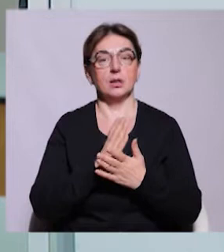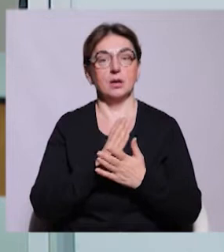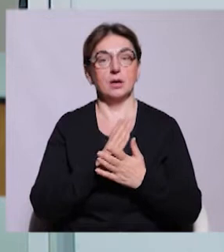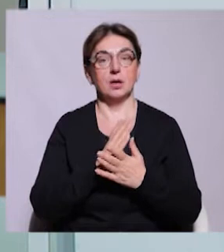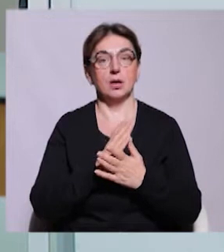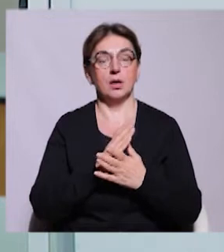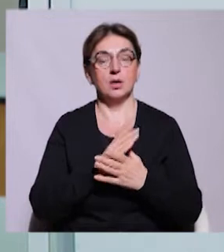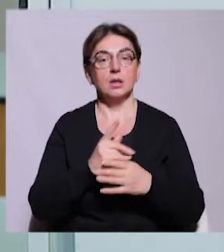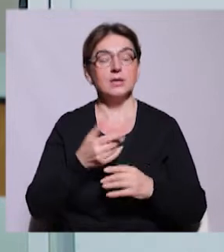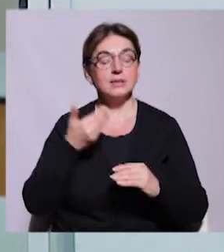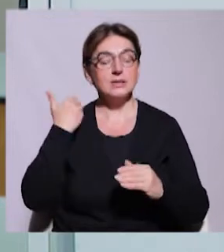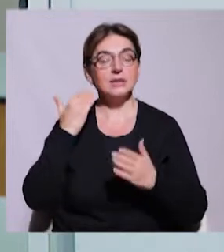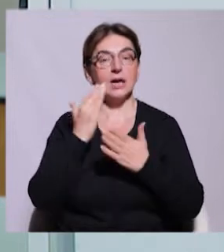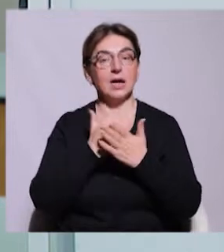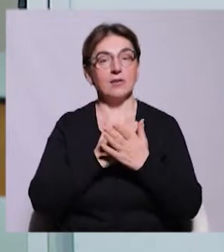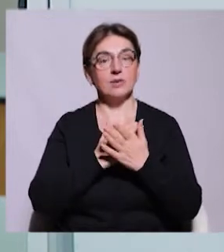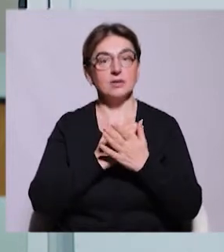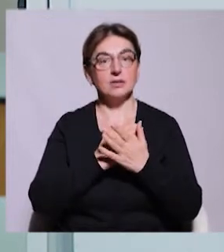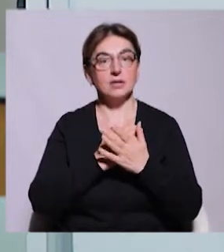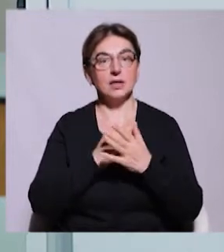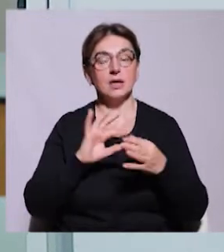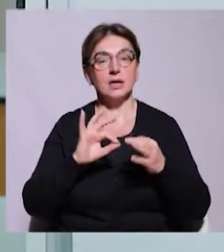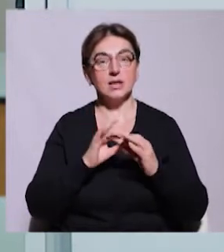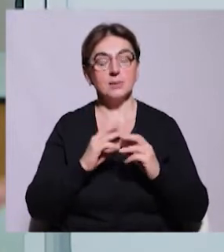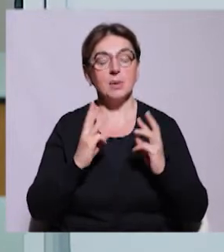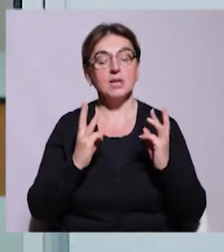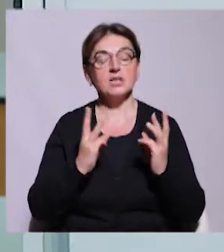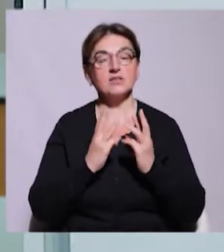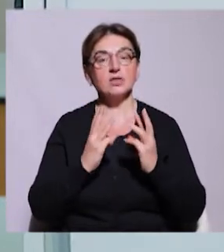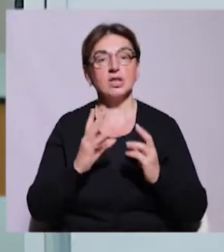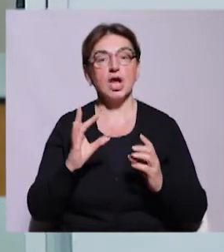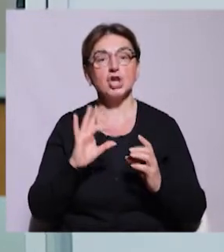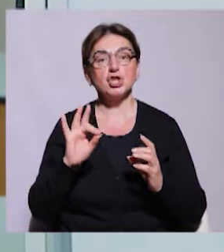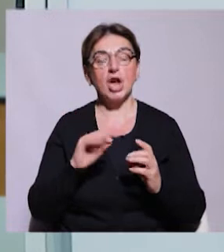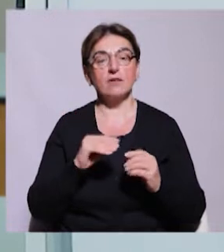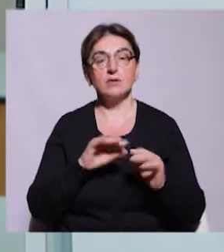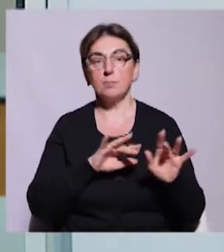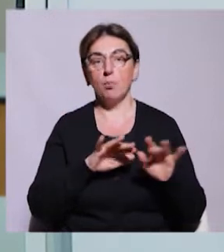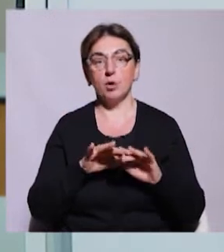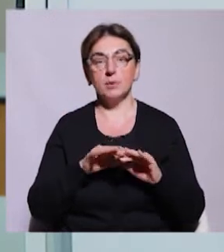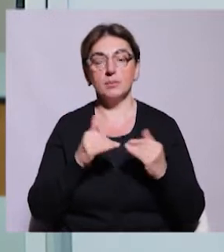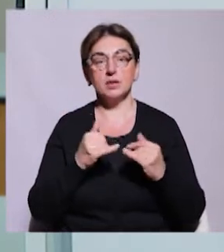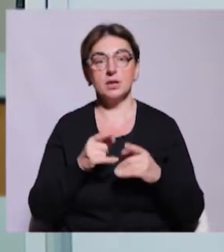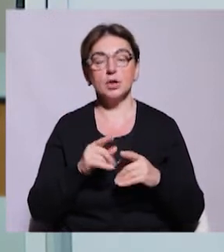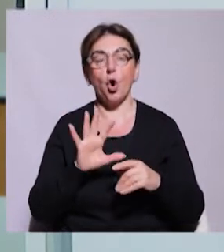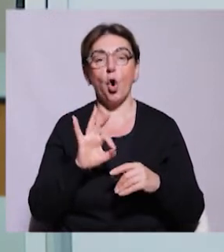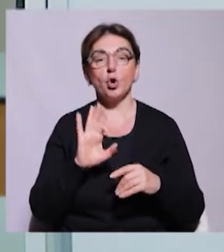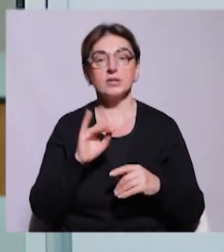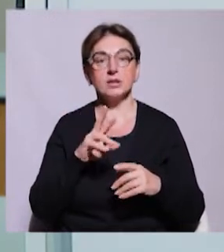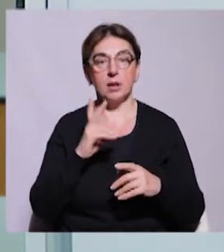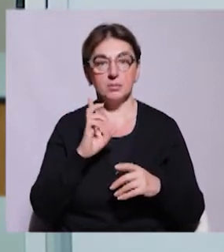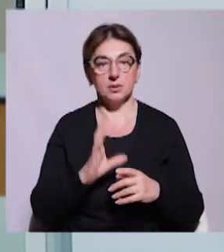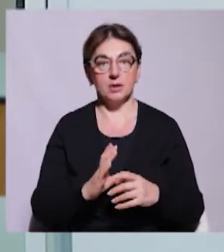განხილვის თემა სრულად დაფუძნებულია წინა გაკვეთილზე, კერძოდ წვისა და ჟანგვის პროცესების გაგრძელებაზე. დღეს ჩვენ